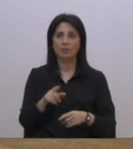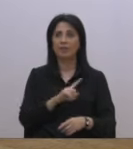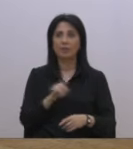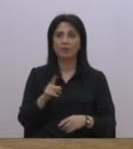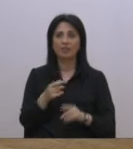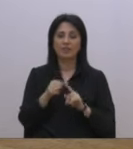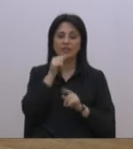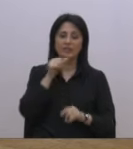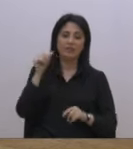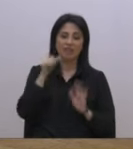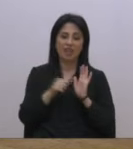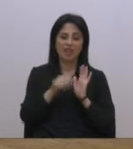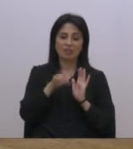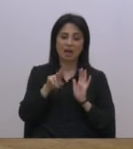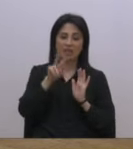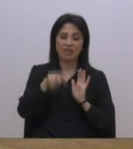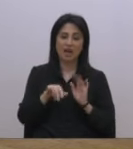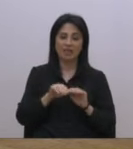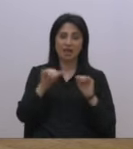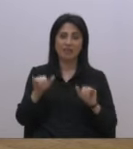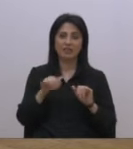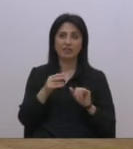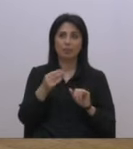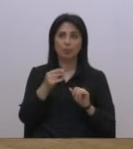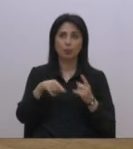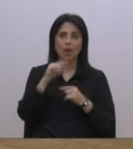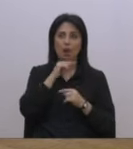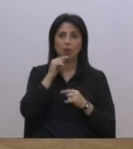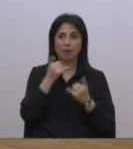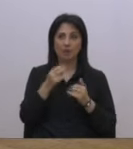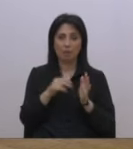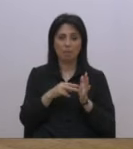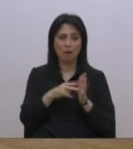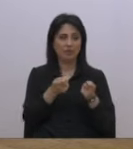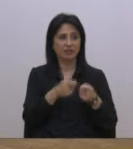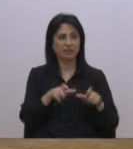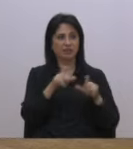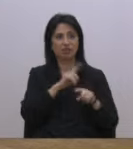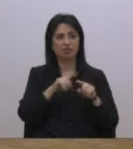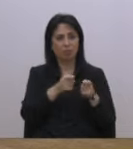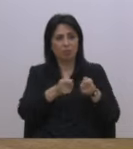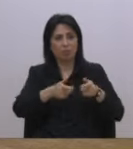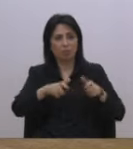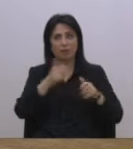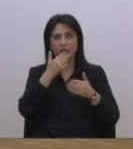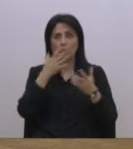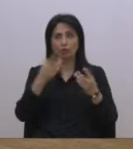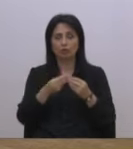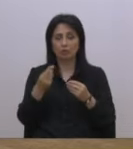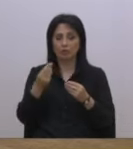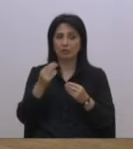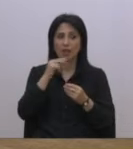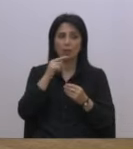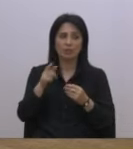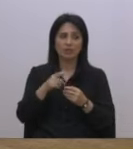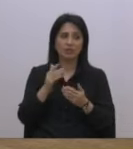აი წინა წელს რო 6 მილიარდი ლარით გაიზარდა ფულის მასა ჩვენ ეკონომიკაში და იხარო ფასების და ამის გამო ჩქარდება, იმიტომ რომ საბოლოო ჯამში ეს ფული შედის ეკონომიკაში